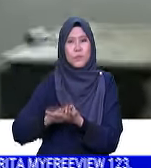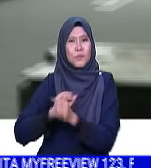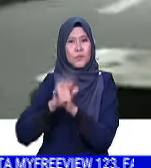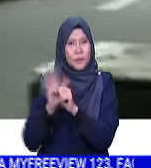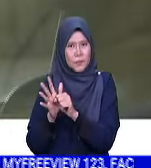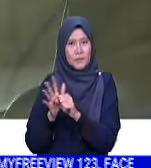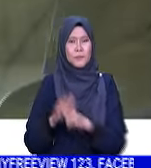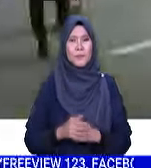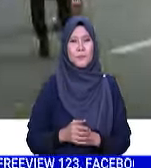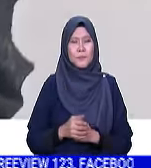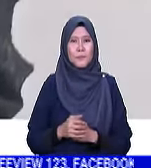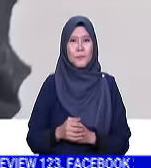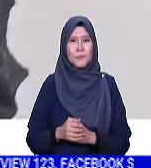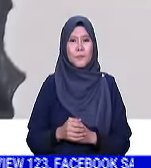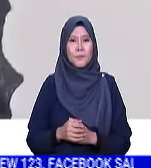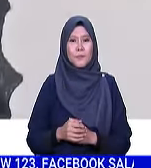berlaku.